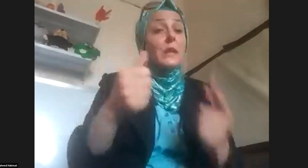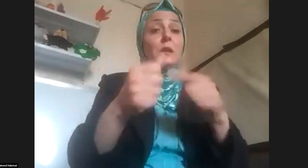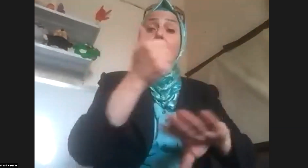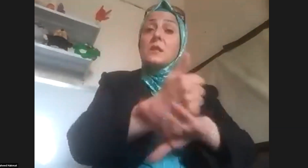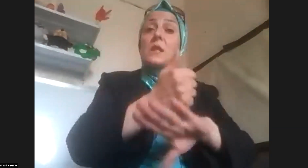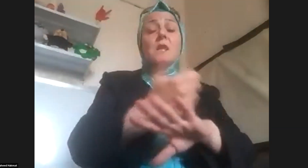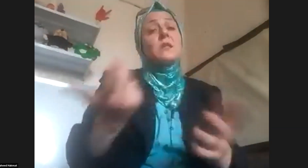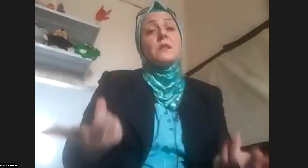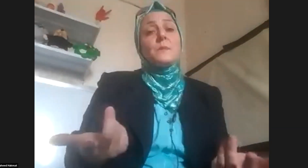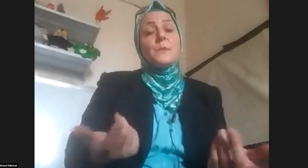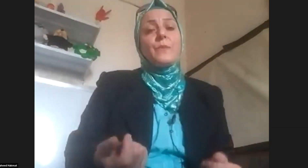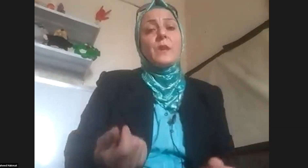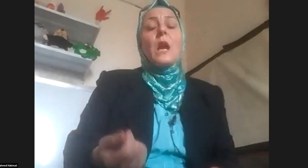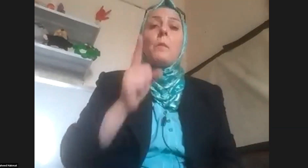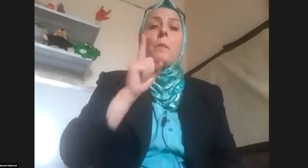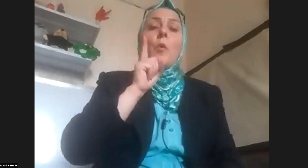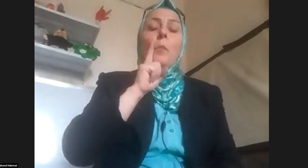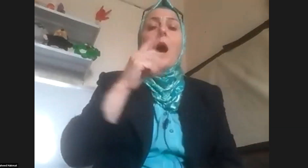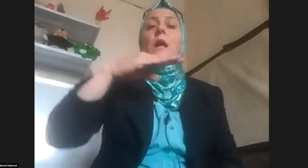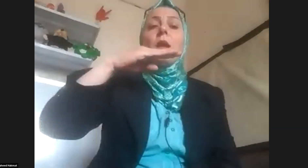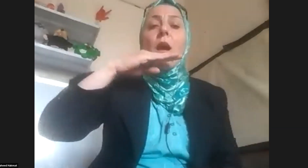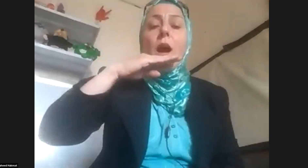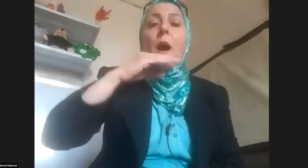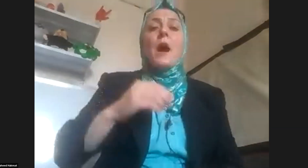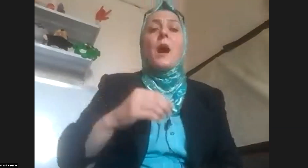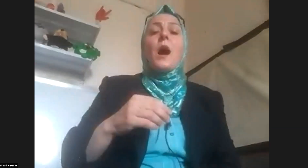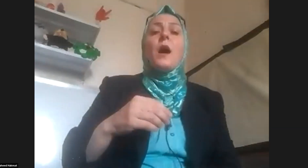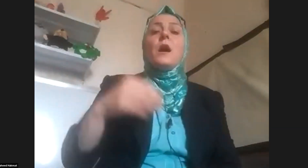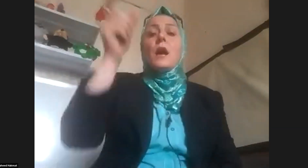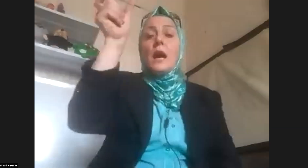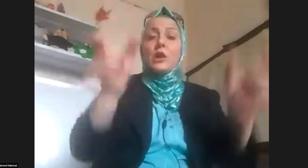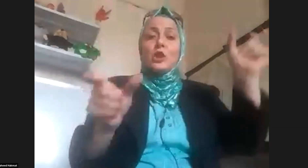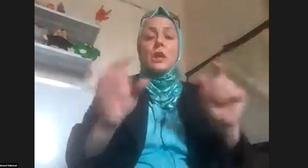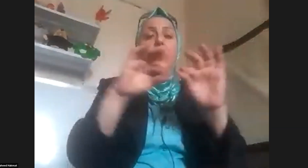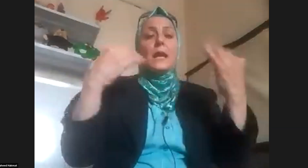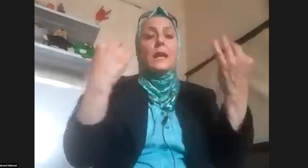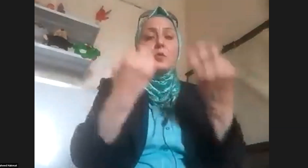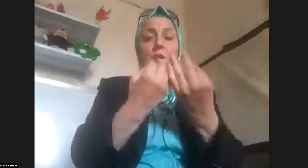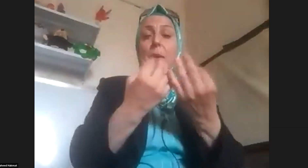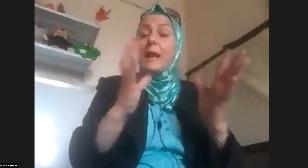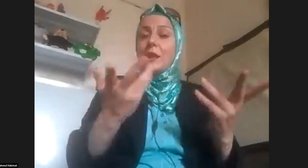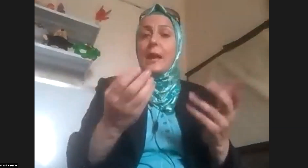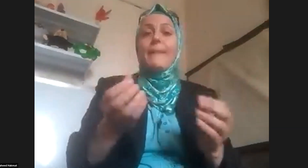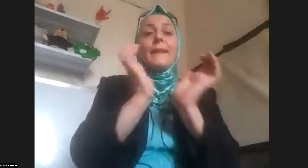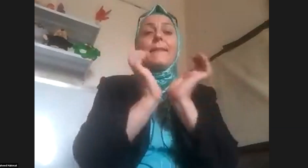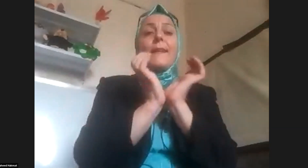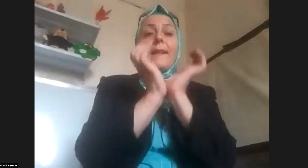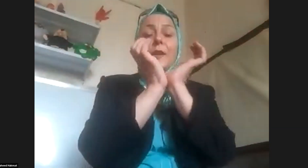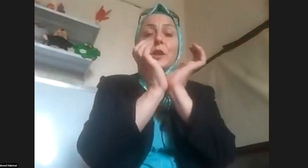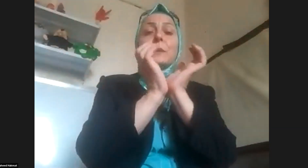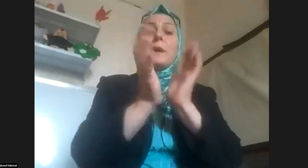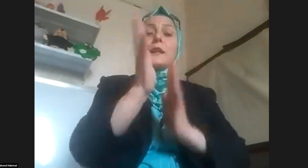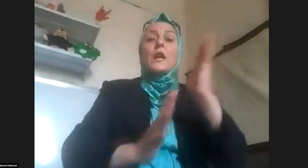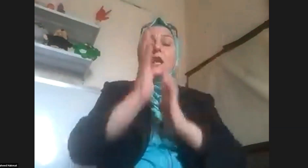لمشاركة الآباء والأمهات ورجال المجتمع لضمان عودة سالمة وآمنة للمجتمع. السؤال بيطرح كيف ممكن، ما هي